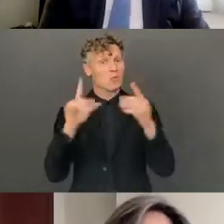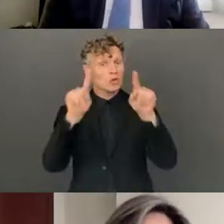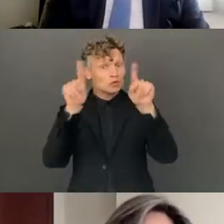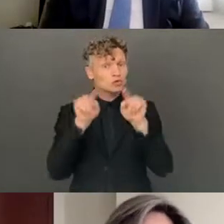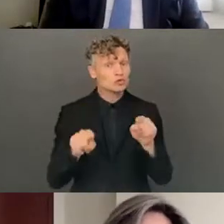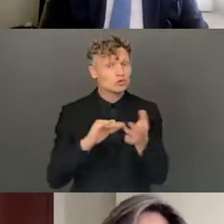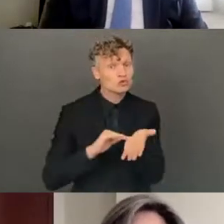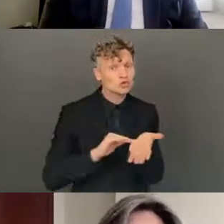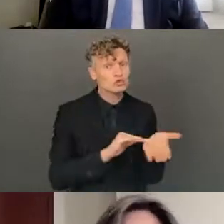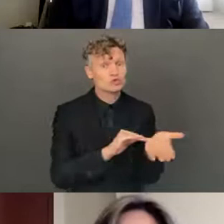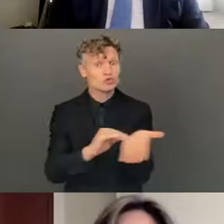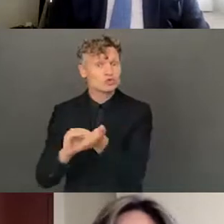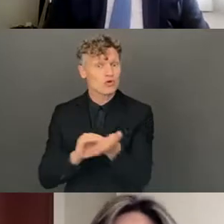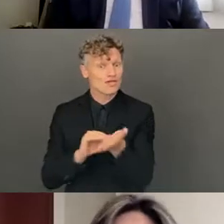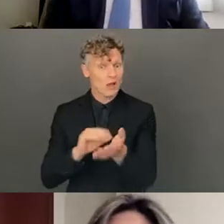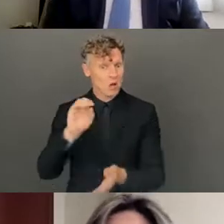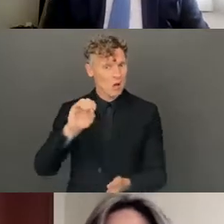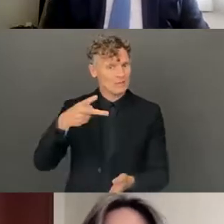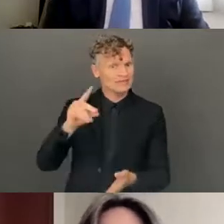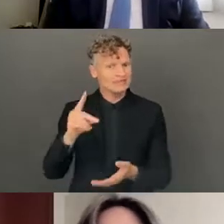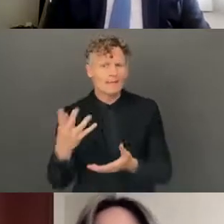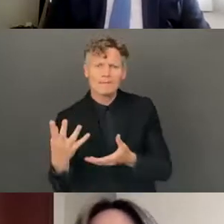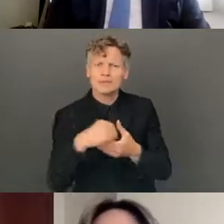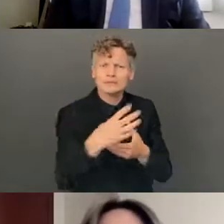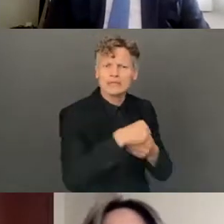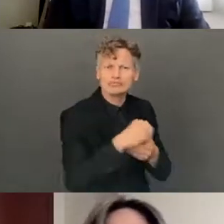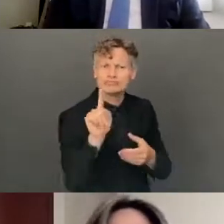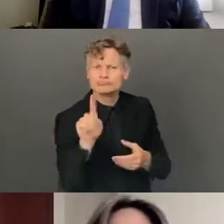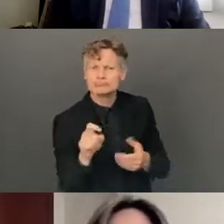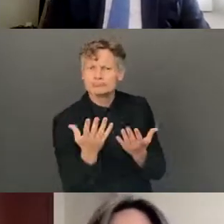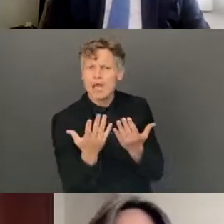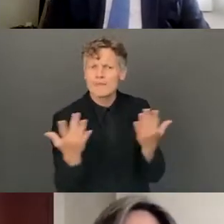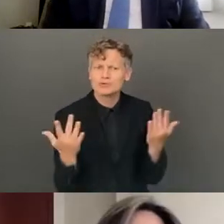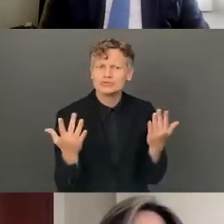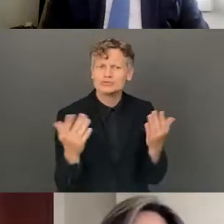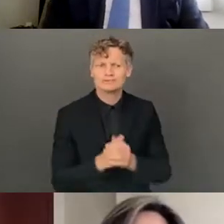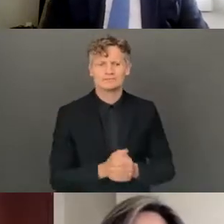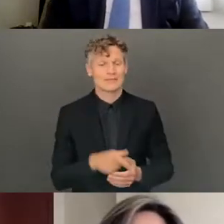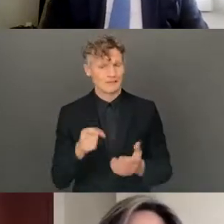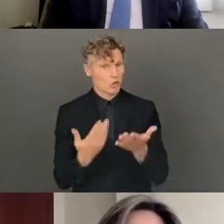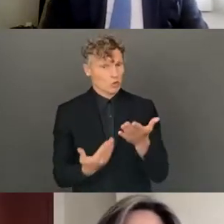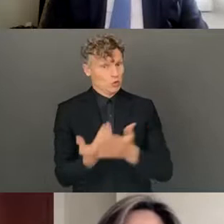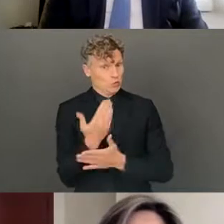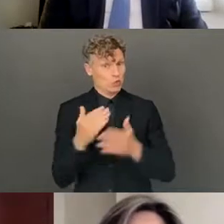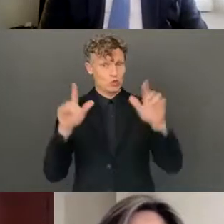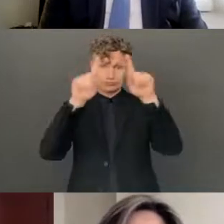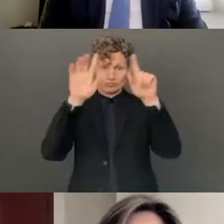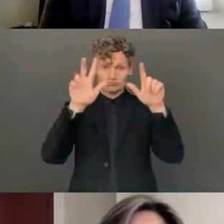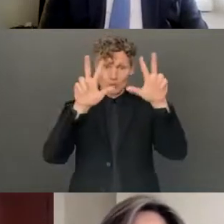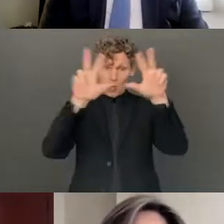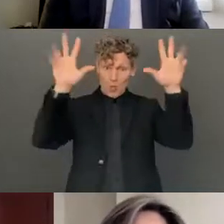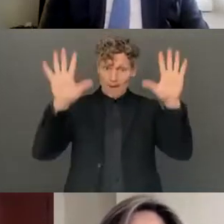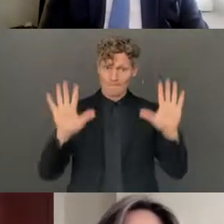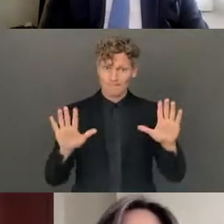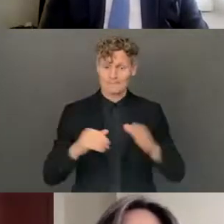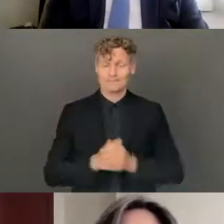ouverte sur plateforme accessible en ligne. Cette enquête sera comme le recensement des